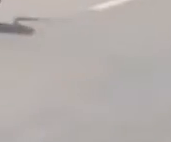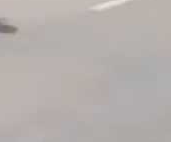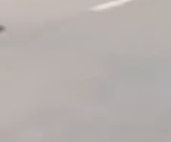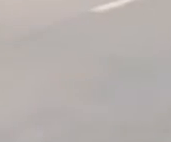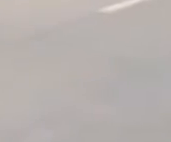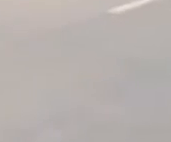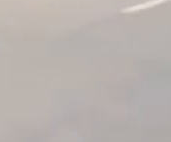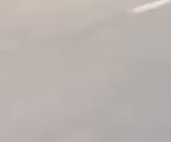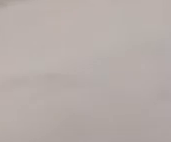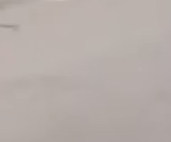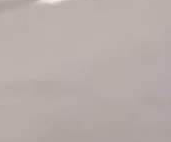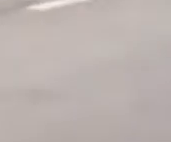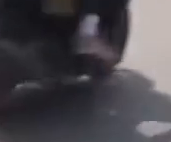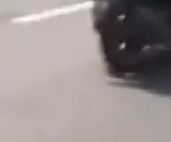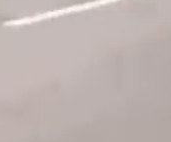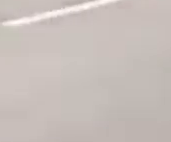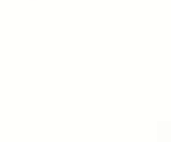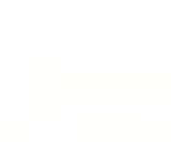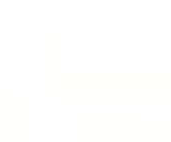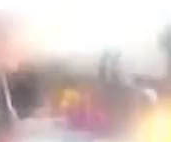menutup sementara akses wisata pantai.